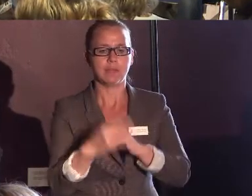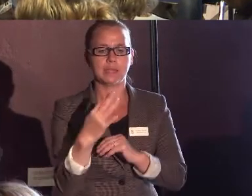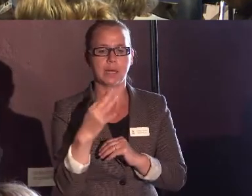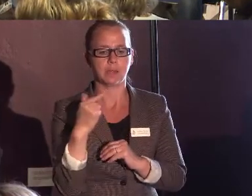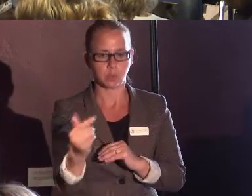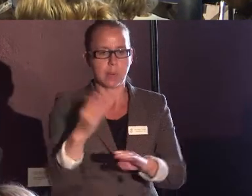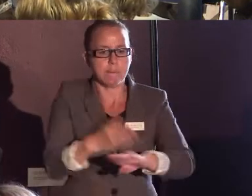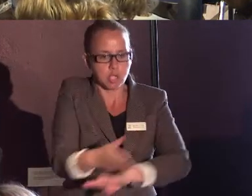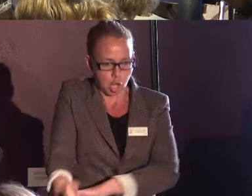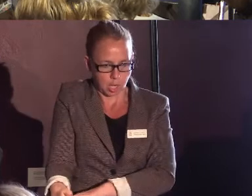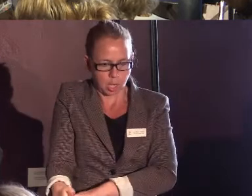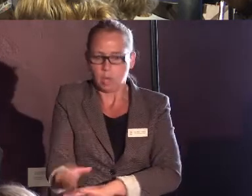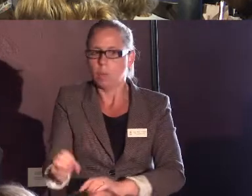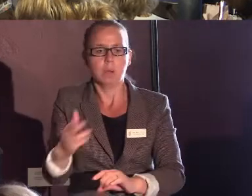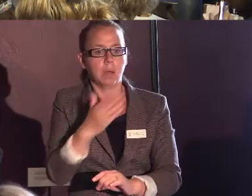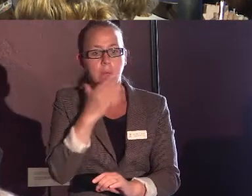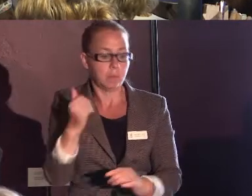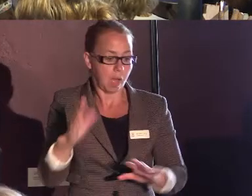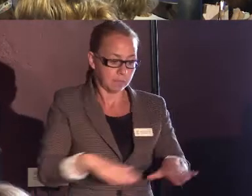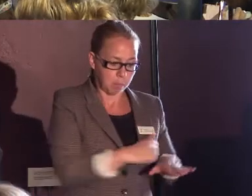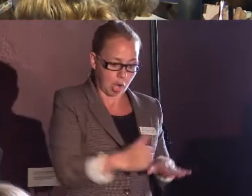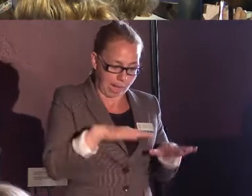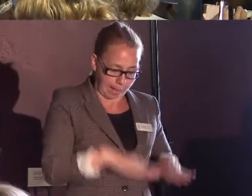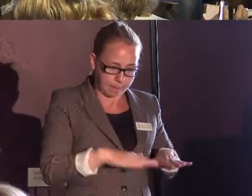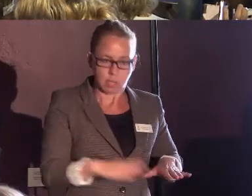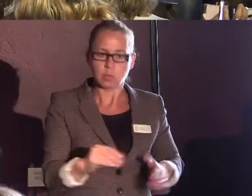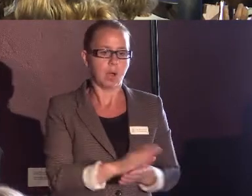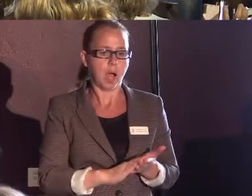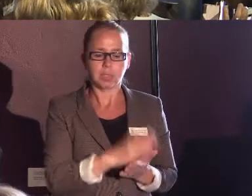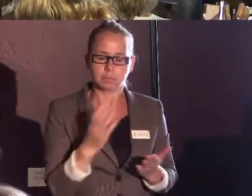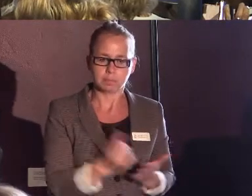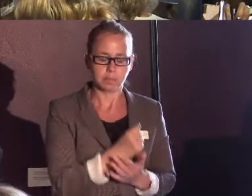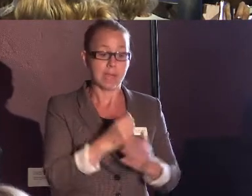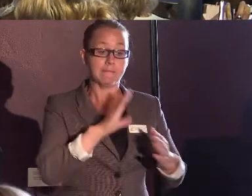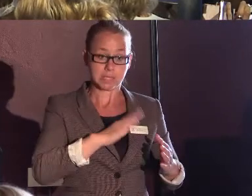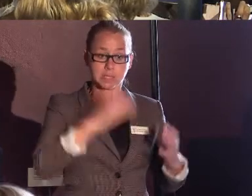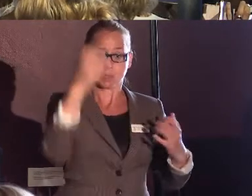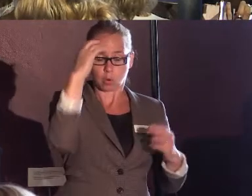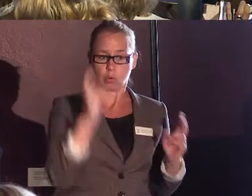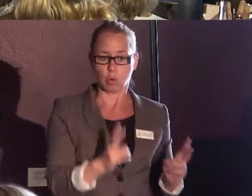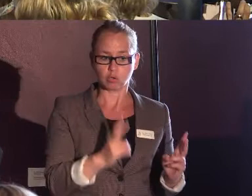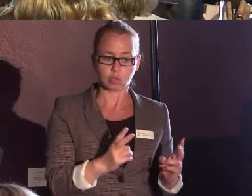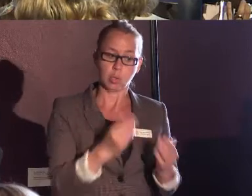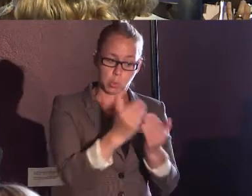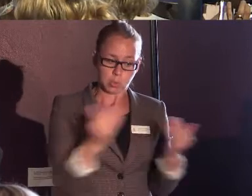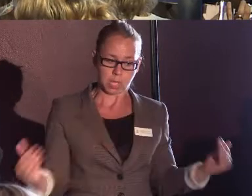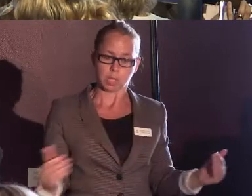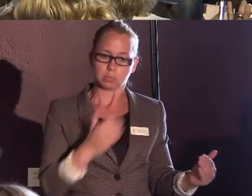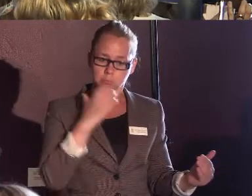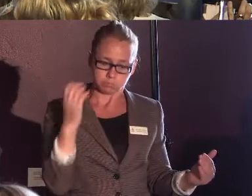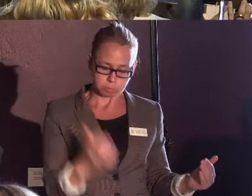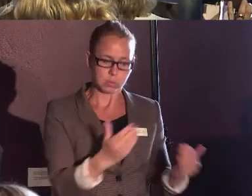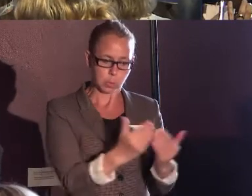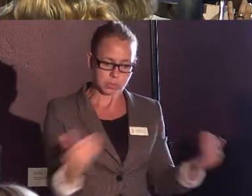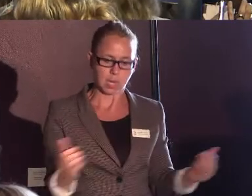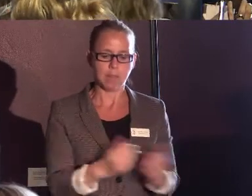inte kanske skulle ha nått om vi hade haft den på hemmaplan i Stockholm. Vi har en vikingautställning där som är stor, men de här